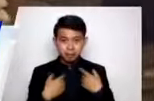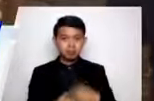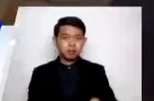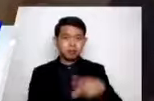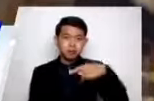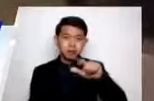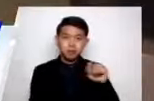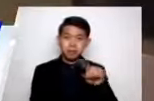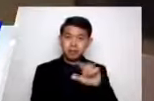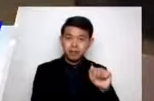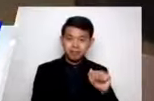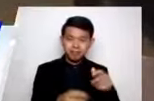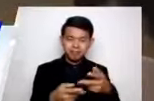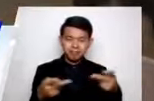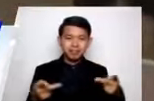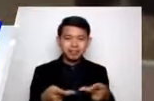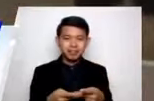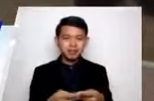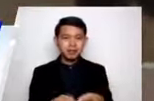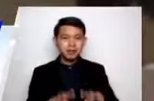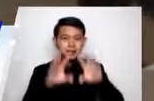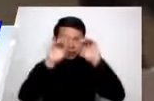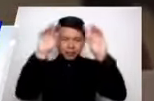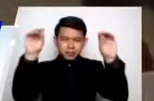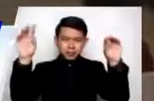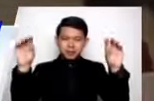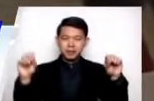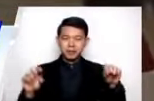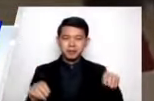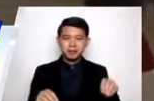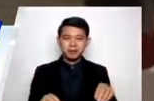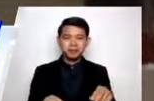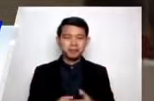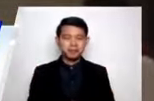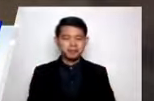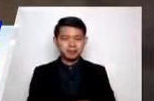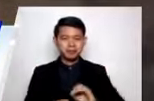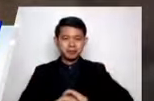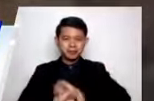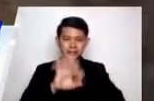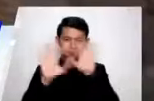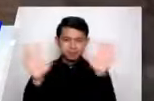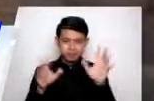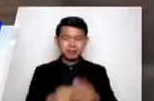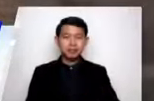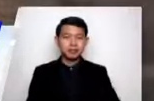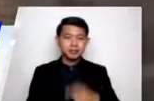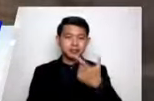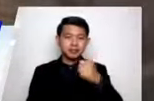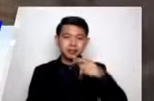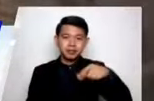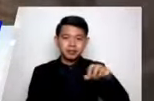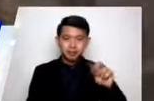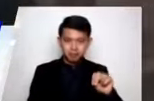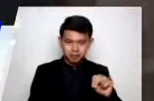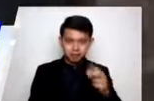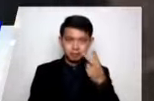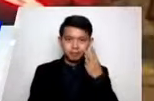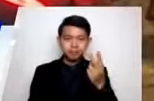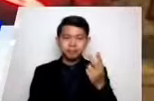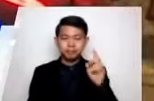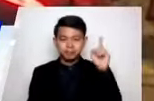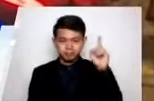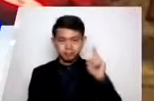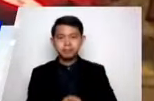raw sa Gapan dahil sa pagbubukas ng pinagandang lumang Gapan kung saan makikita ang hilera ng mga lumang